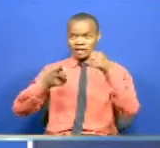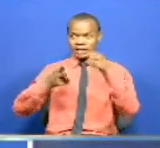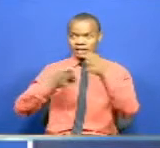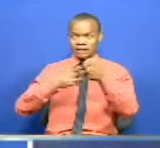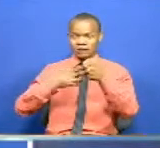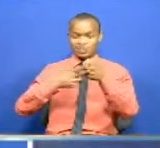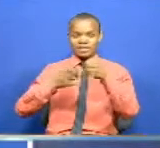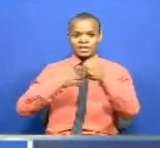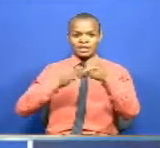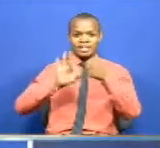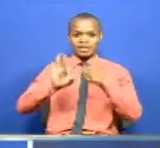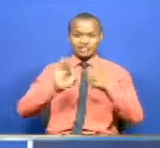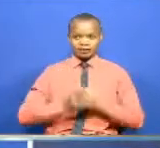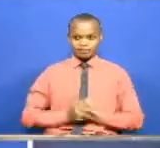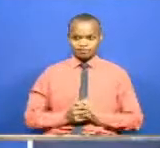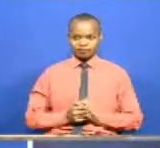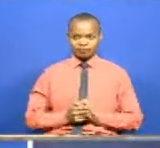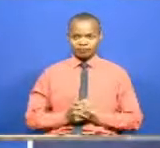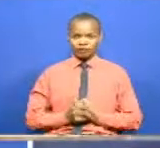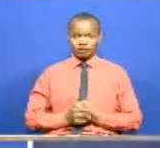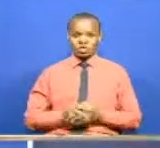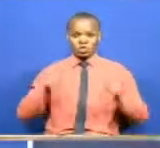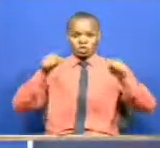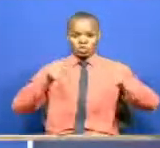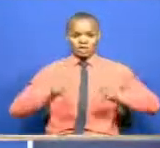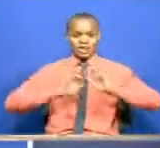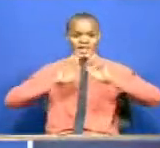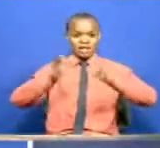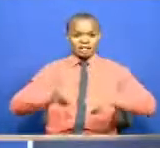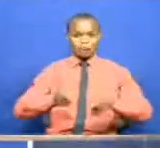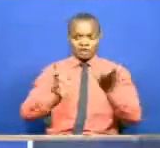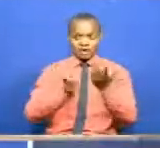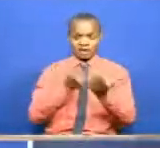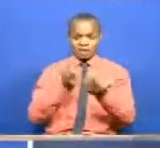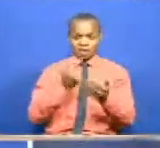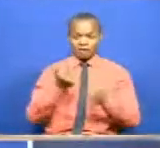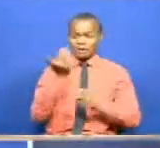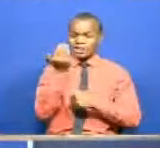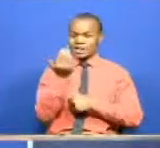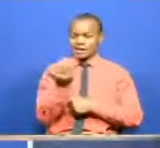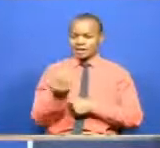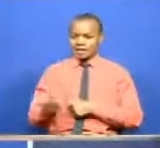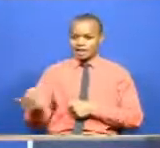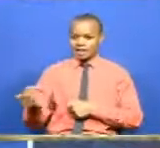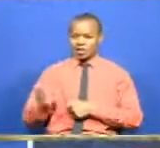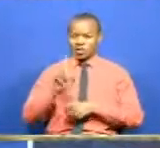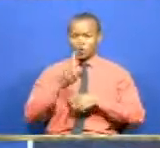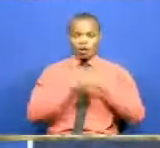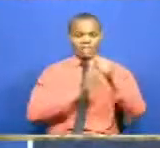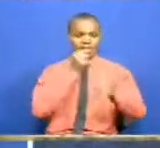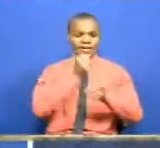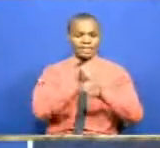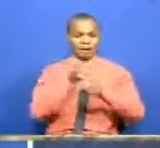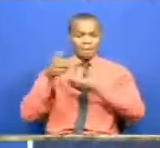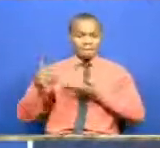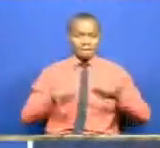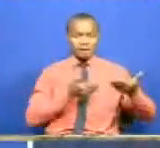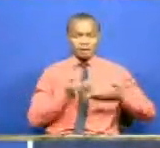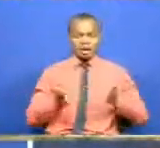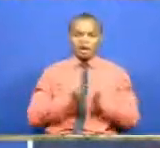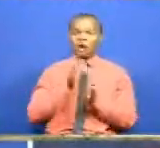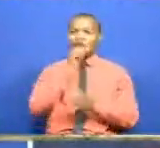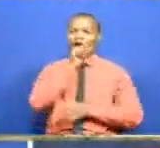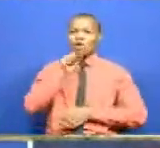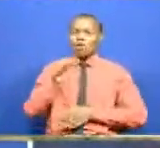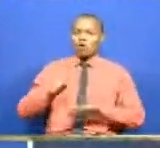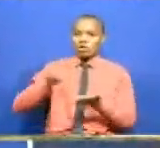35,793. Kati ya visa vipya vilivyoripotiwa leo, mgonjwa mwenye umri mdogo zaidi alikuwa na mwaka mmoja, huku mkongwe zaidi akiwa na umri